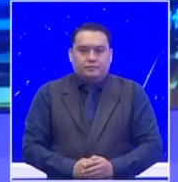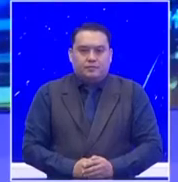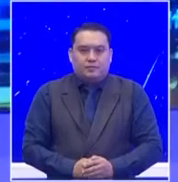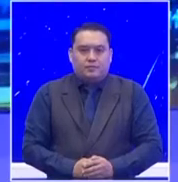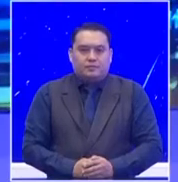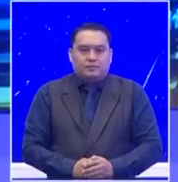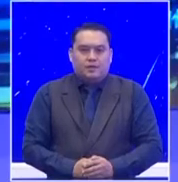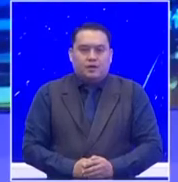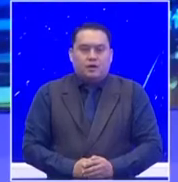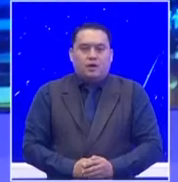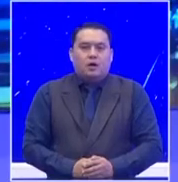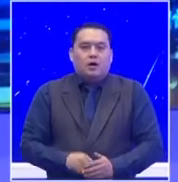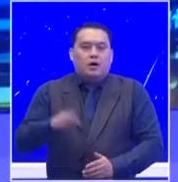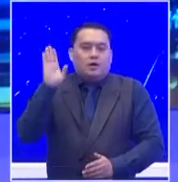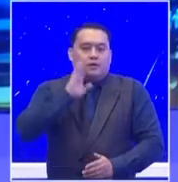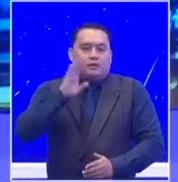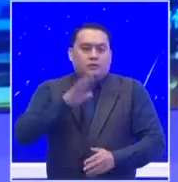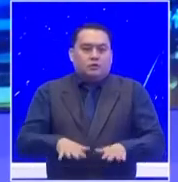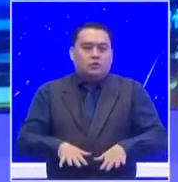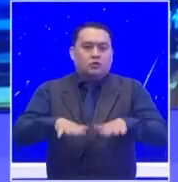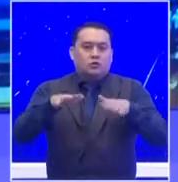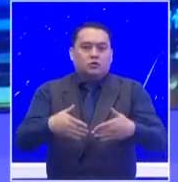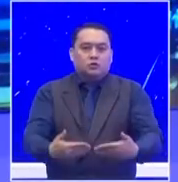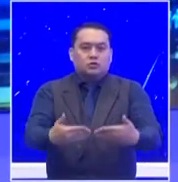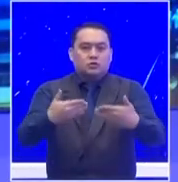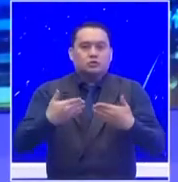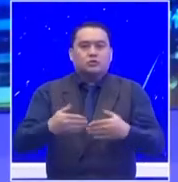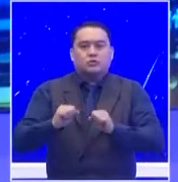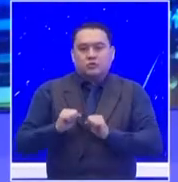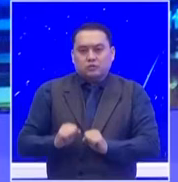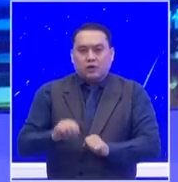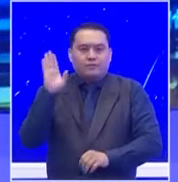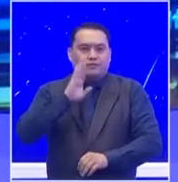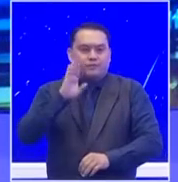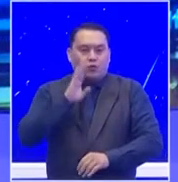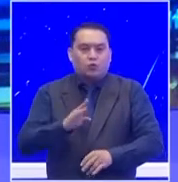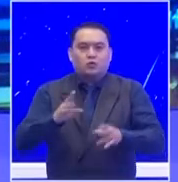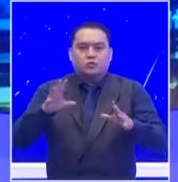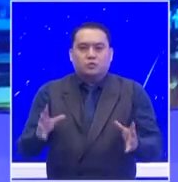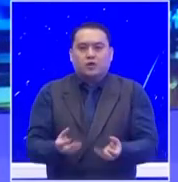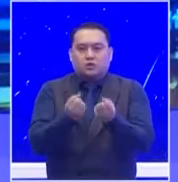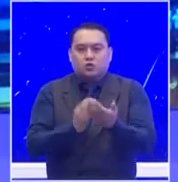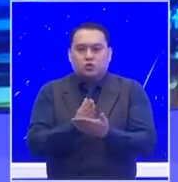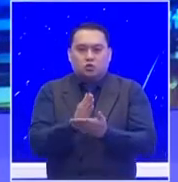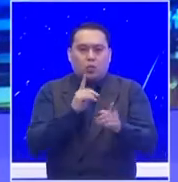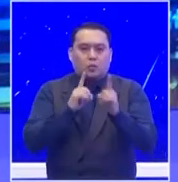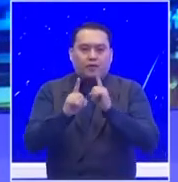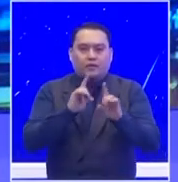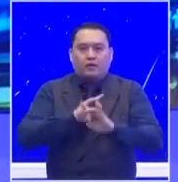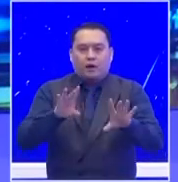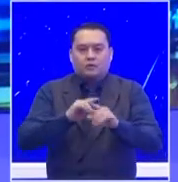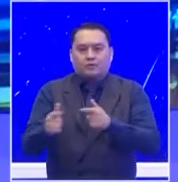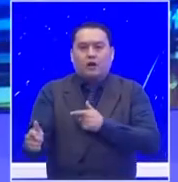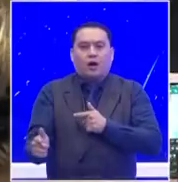паводкам готовы. О паводковой ситуации в Алматинской области и уровне подготовленности к водным катаклизмам на прошедшем брифинге рассказали